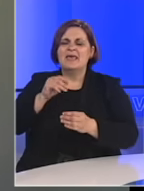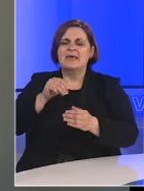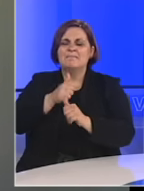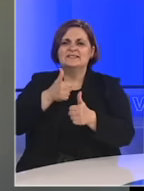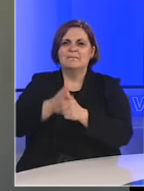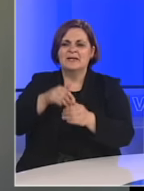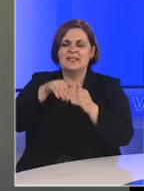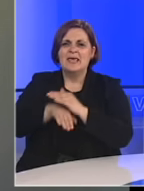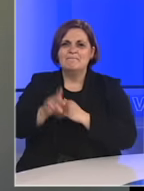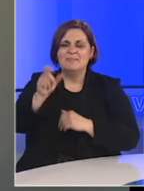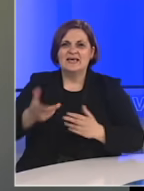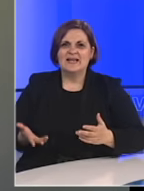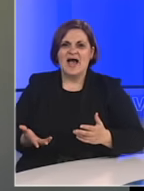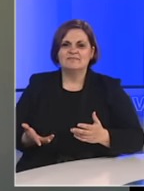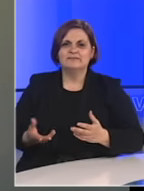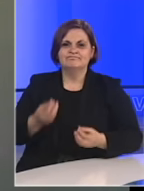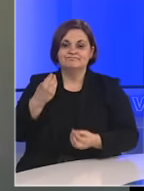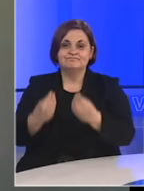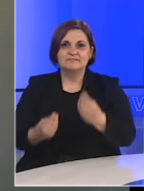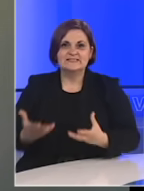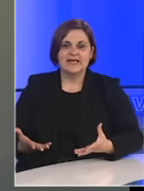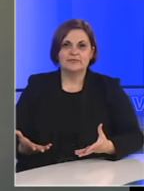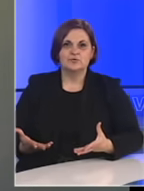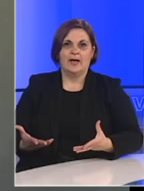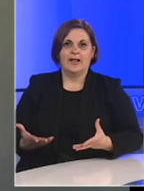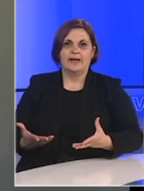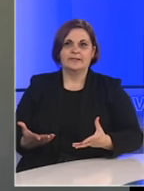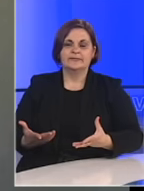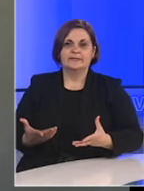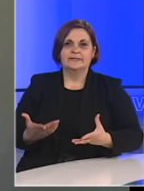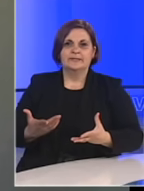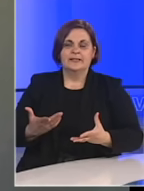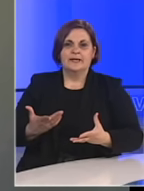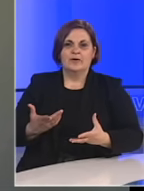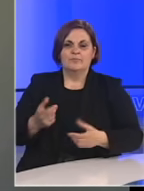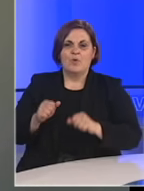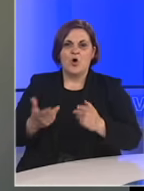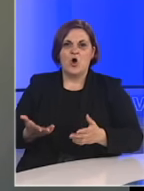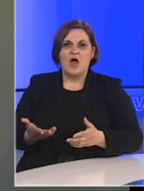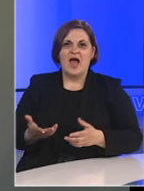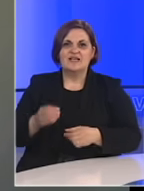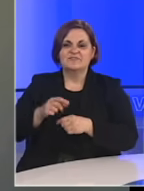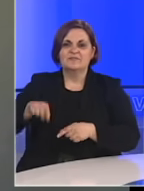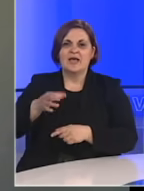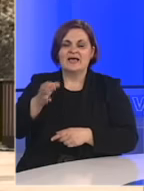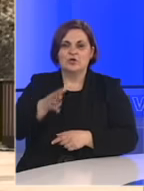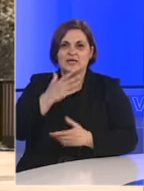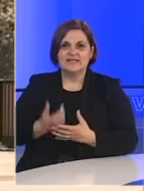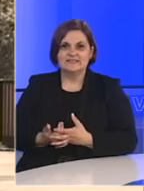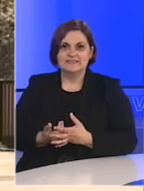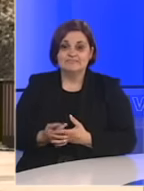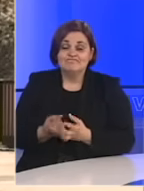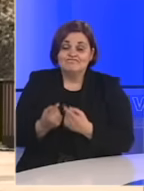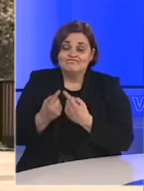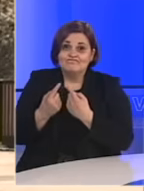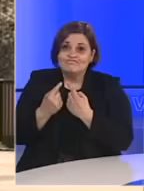i bludne radnje nad djecom, naravno, stanovnicima kantona Sarajeva.